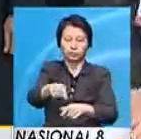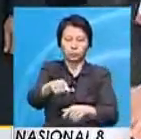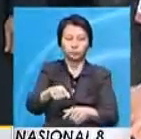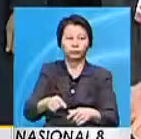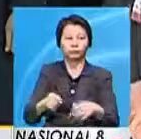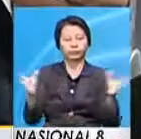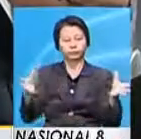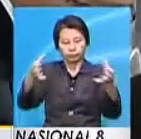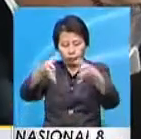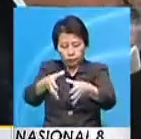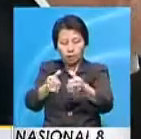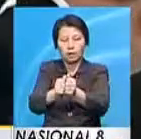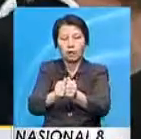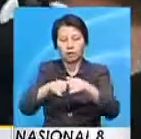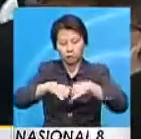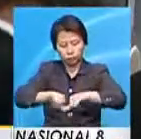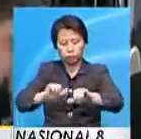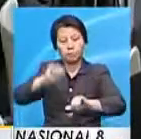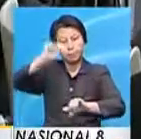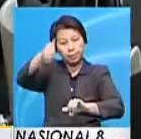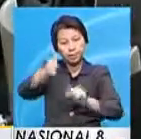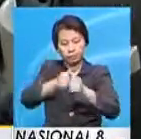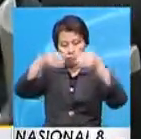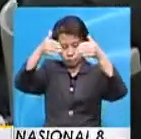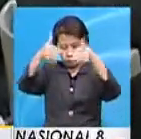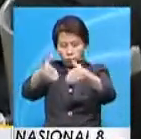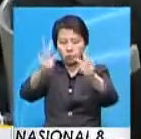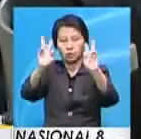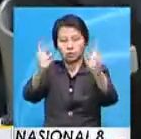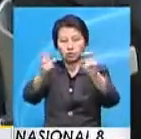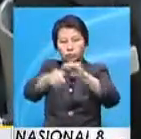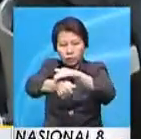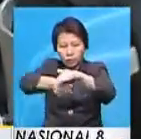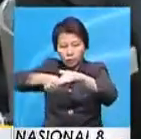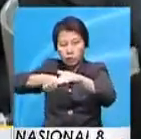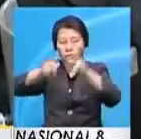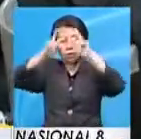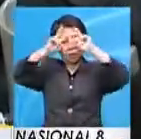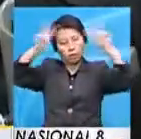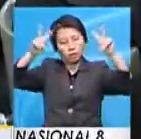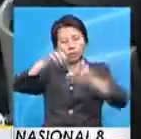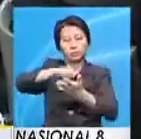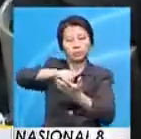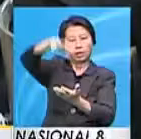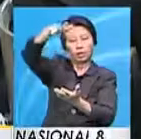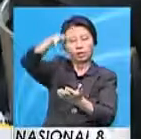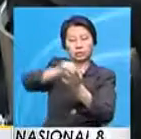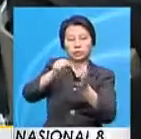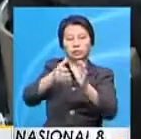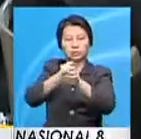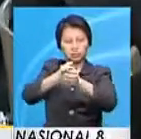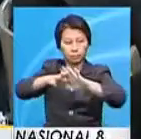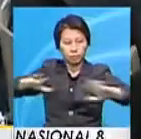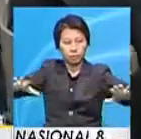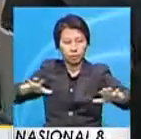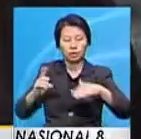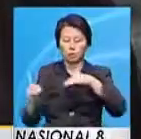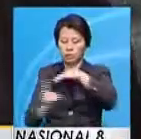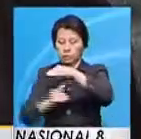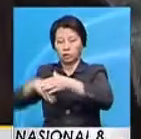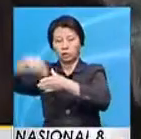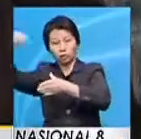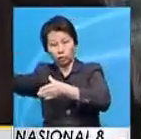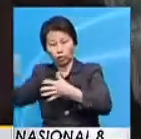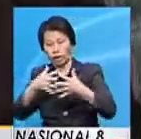Sesi pemukiman akan diteruskan esok dengan tumpuan kepada topik melindungi keamanan, kemakmuran dan keselamatan. Dasar luar